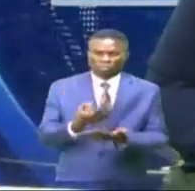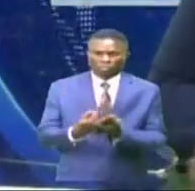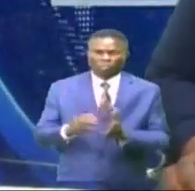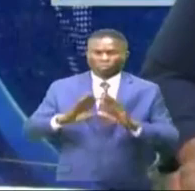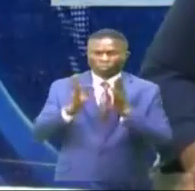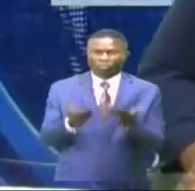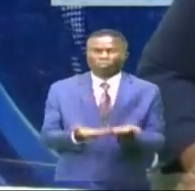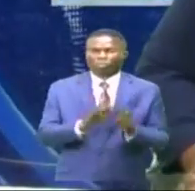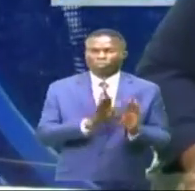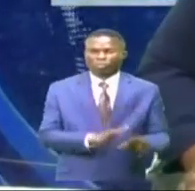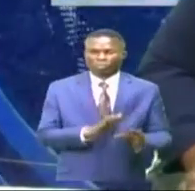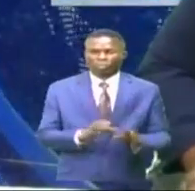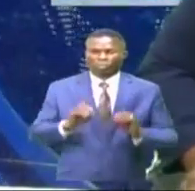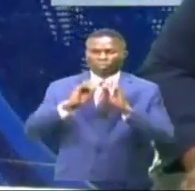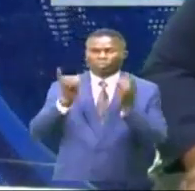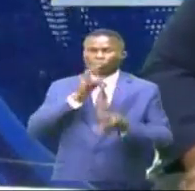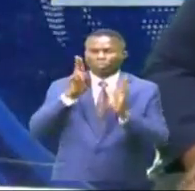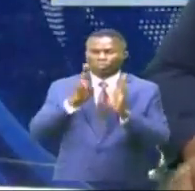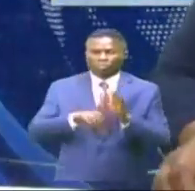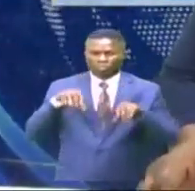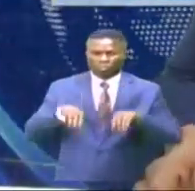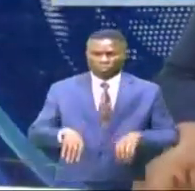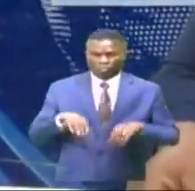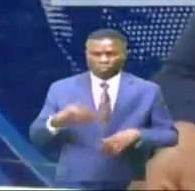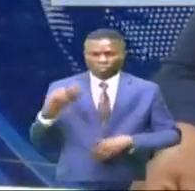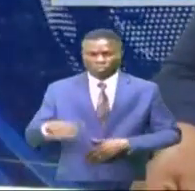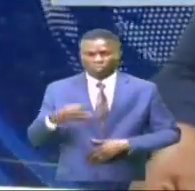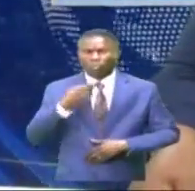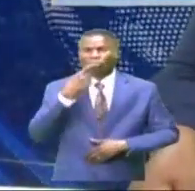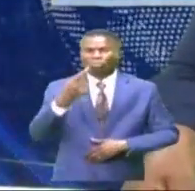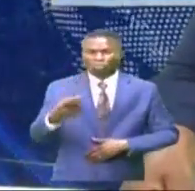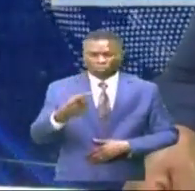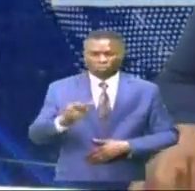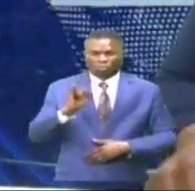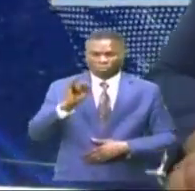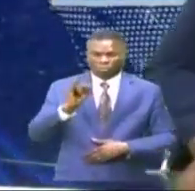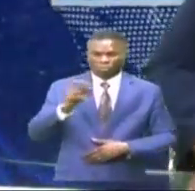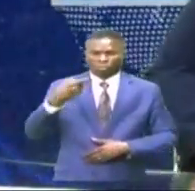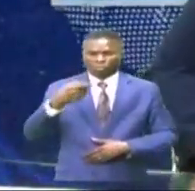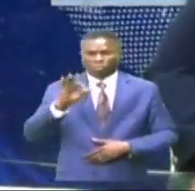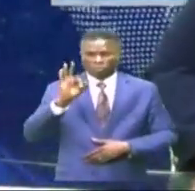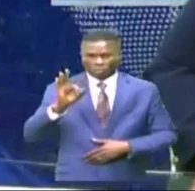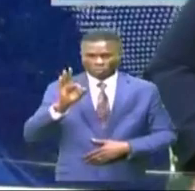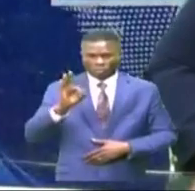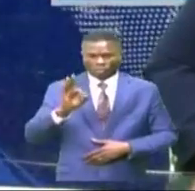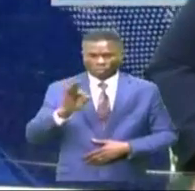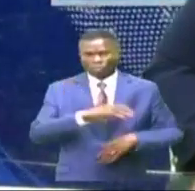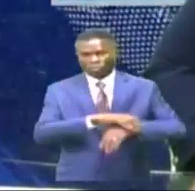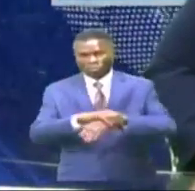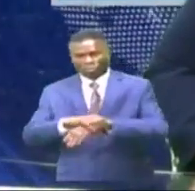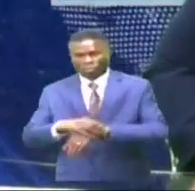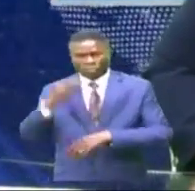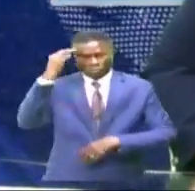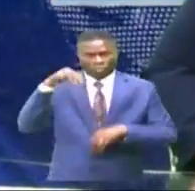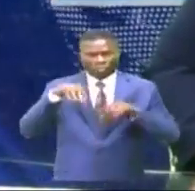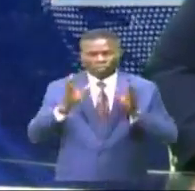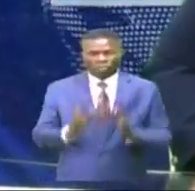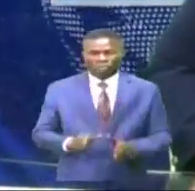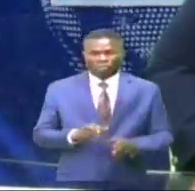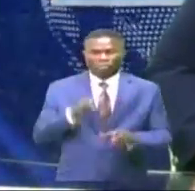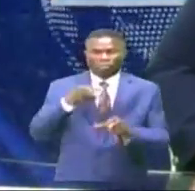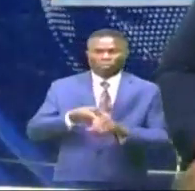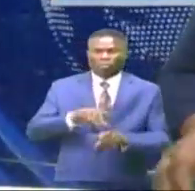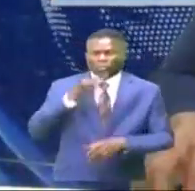monde d'accord la délégation des parlementaires français l'a dit au chef d'émission de DJ aujourd'hui elle a été conduite par le ministre congolais des vitraux